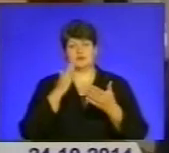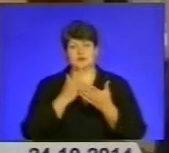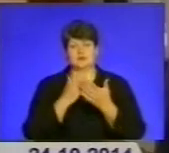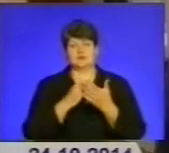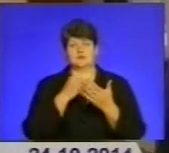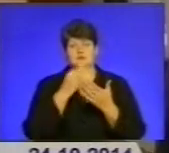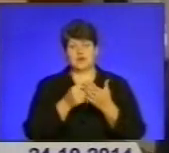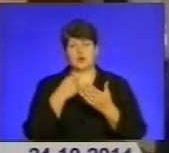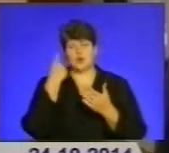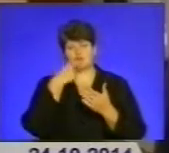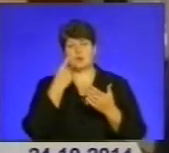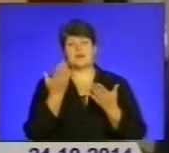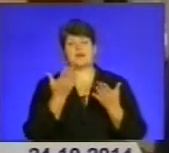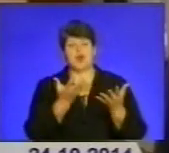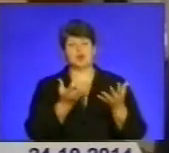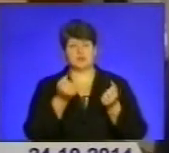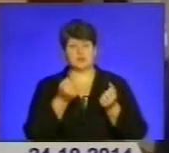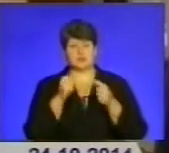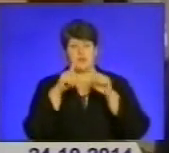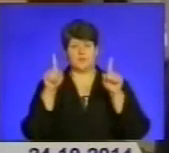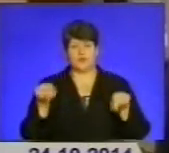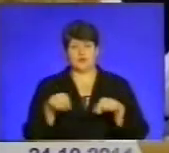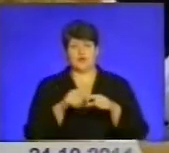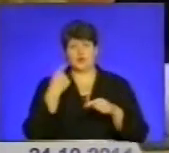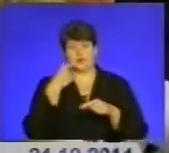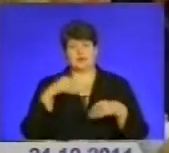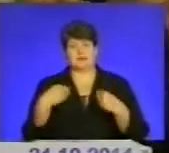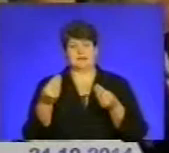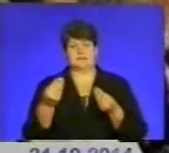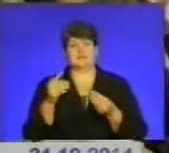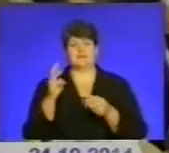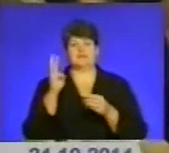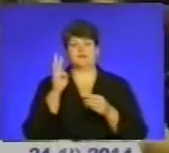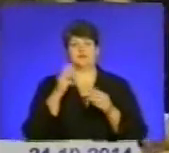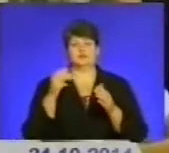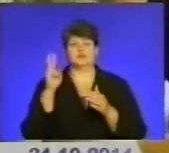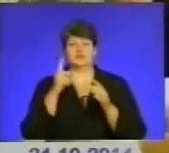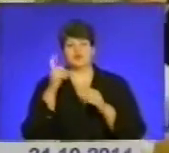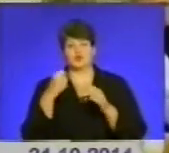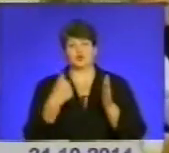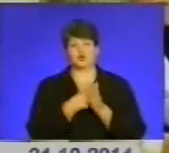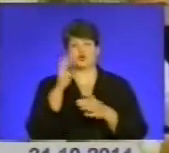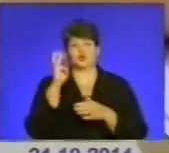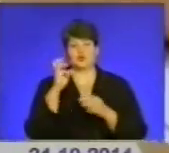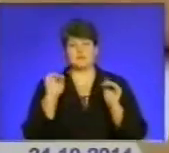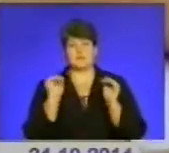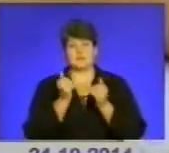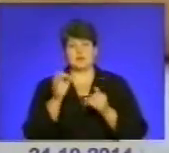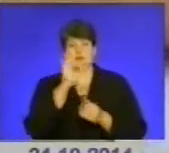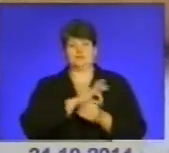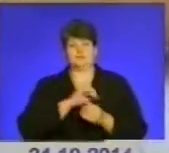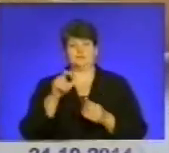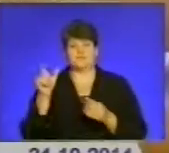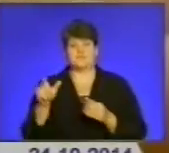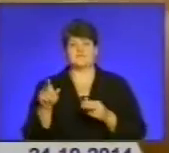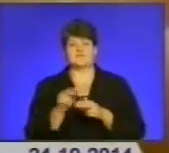відповідальність як і особа, яка отримує бюлетень, так і особа, яка її надає. Від 100 до 300 неоподаткованих мінімумів доходів громадян виправними роботами